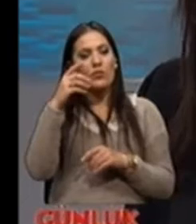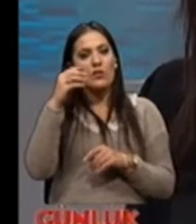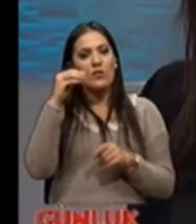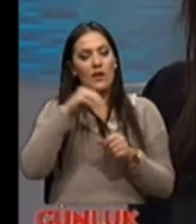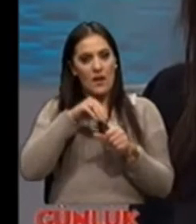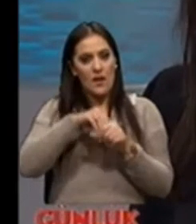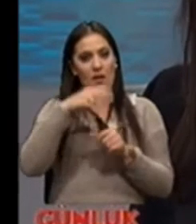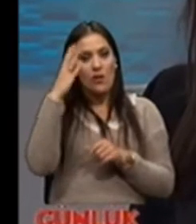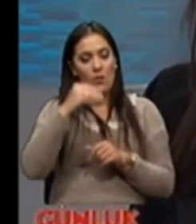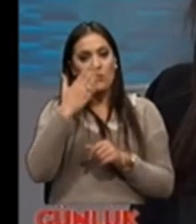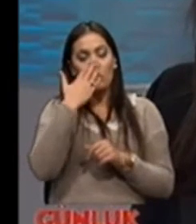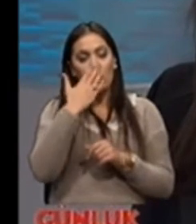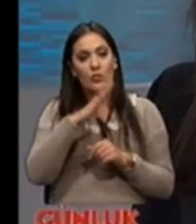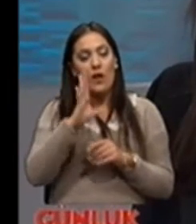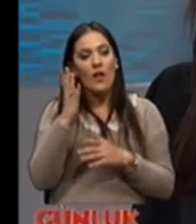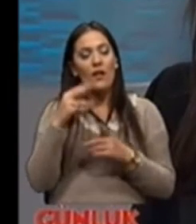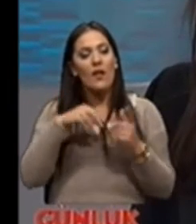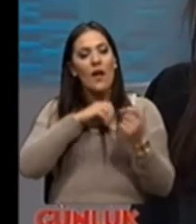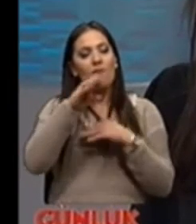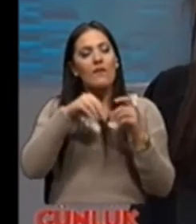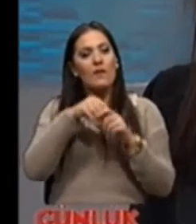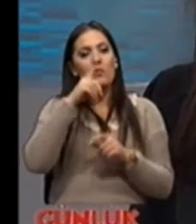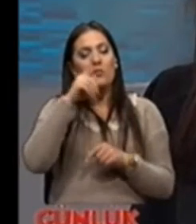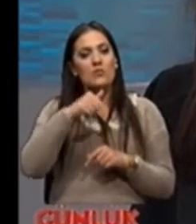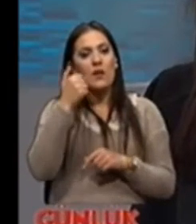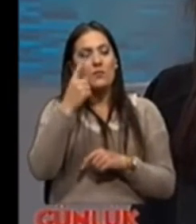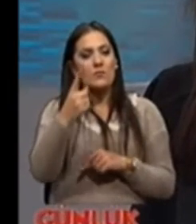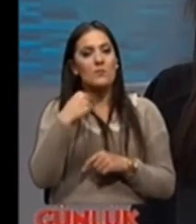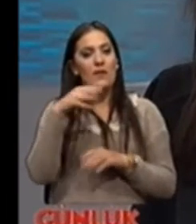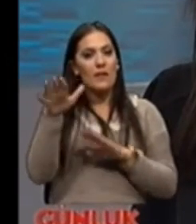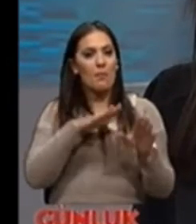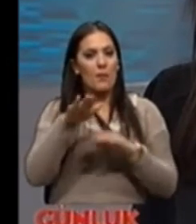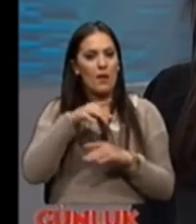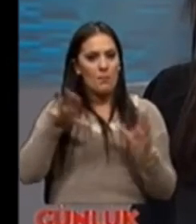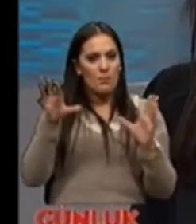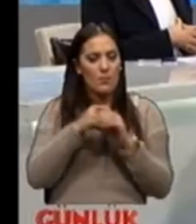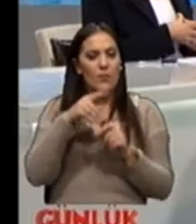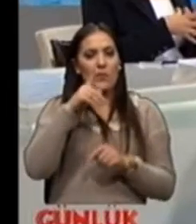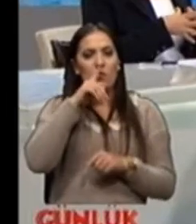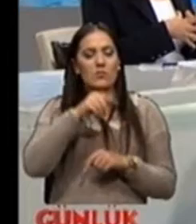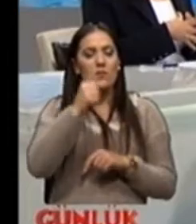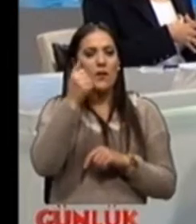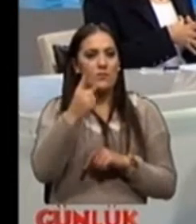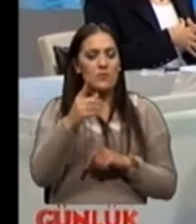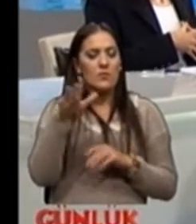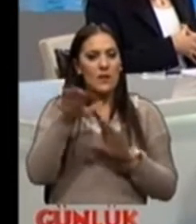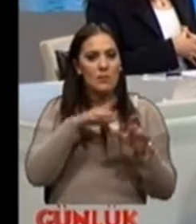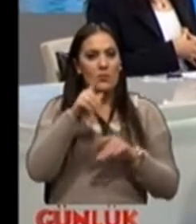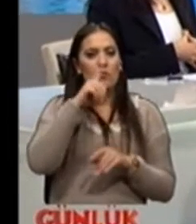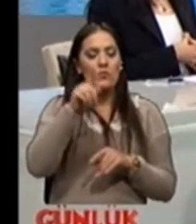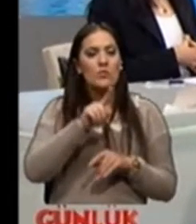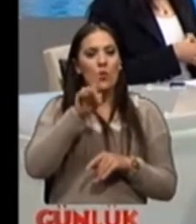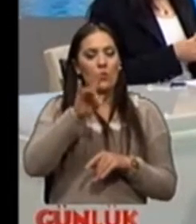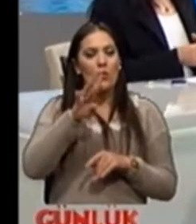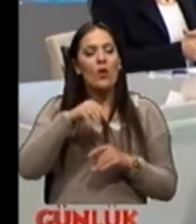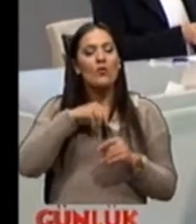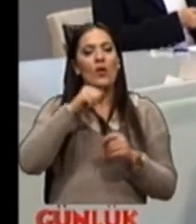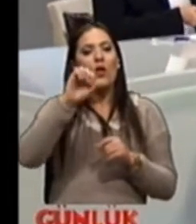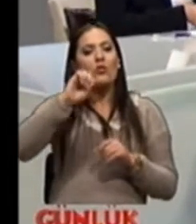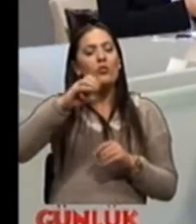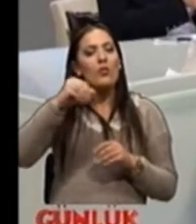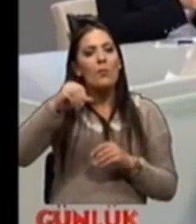doğal afetlerin %61'i depremler, bakıldığında %61'i depremler, %14'ü heyelanlar, işte çığ